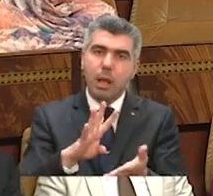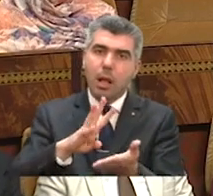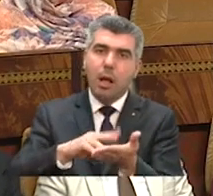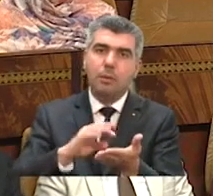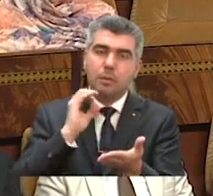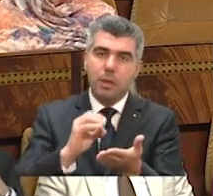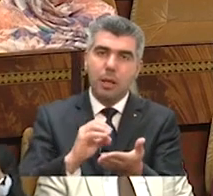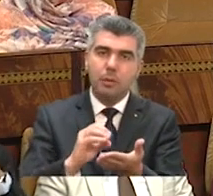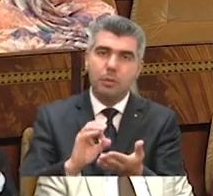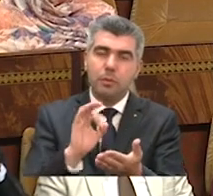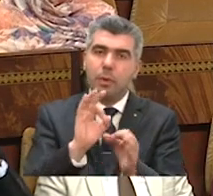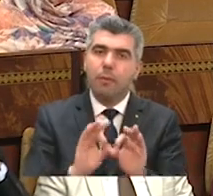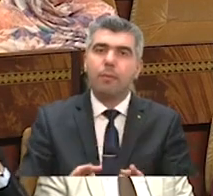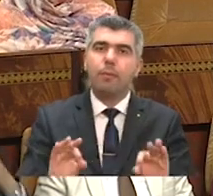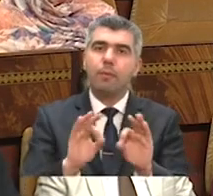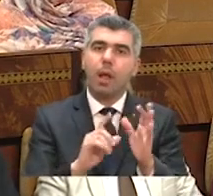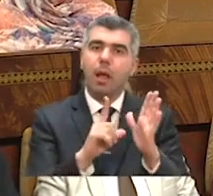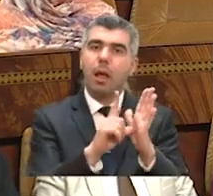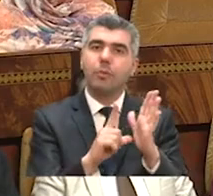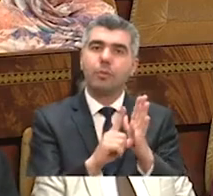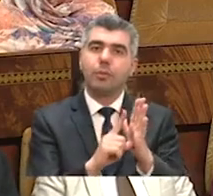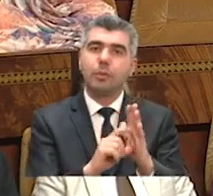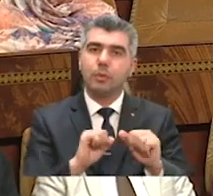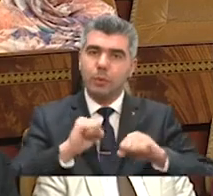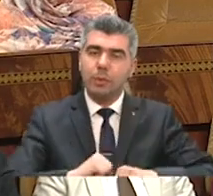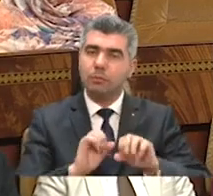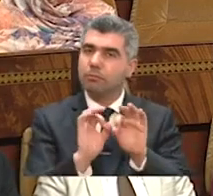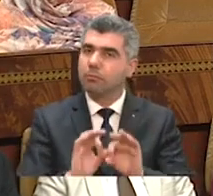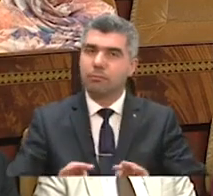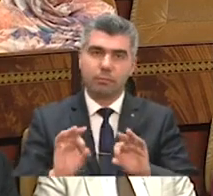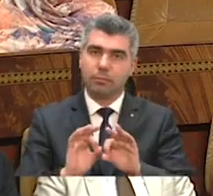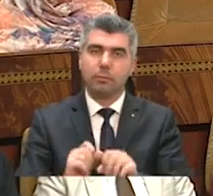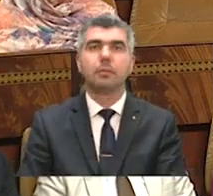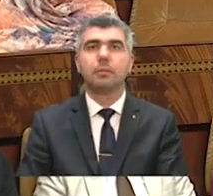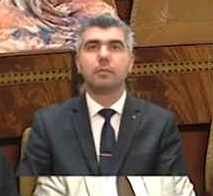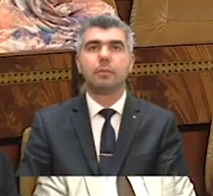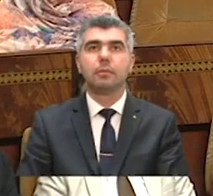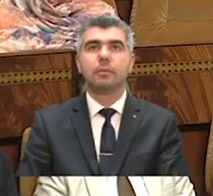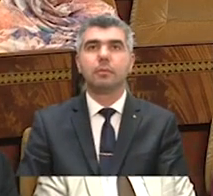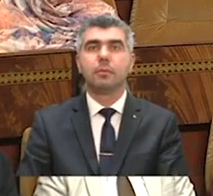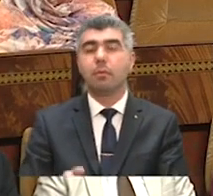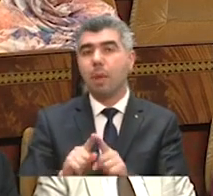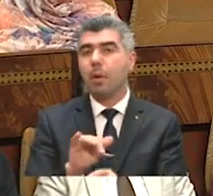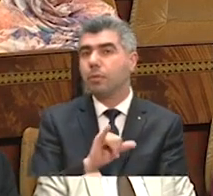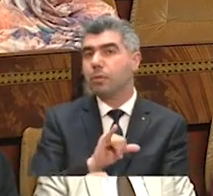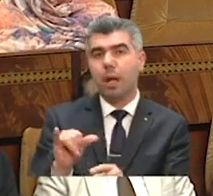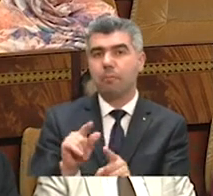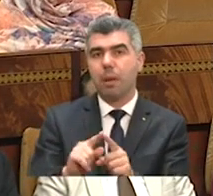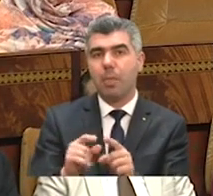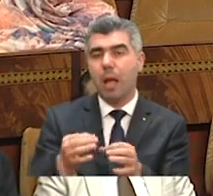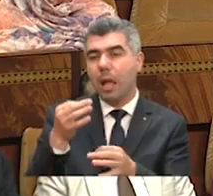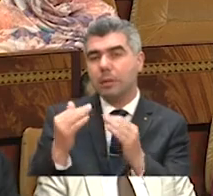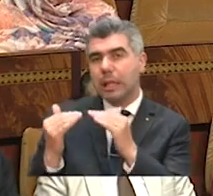التفعيل فواد والقانون فواد آخر. ثانيا السيدة الوزيرة ما كايناش العداله